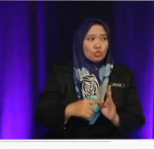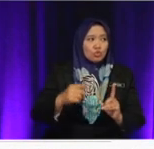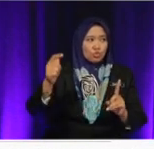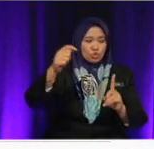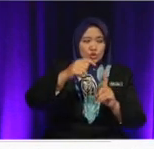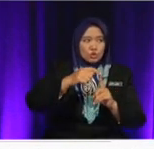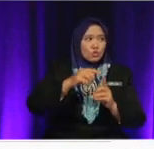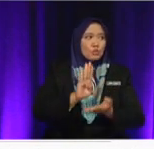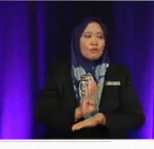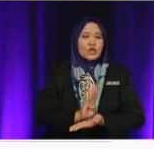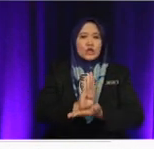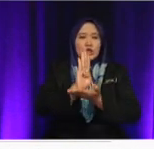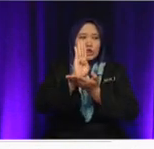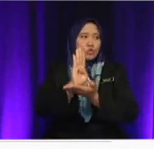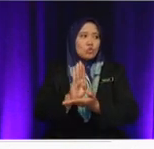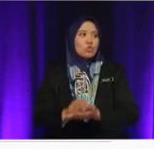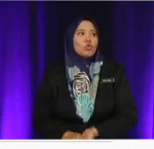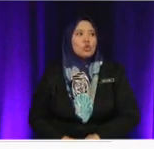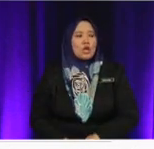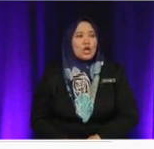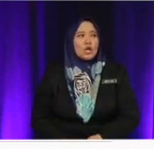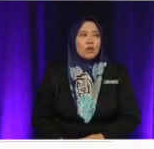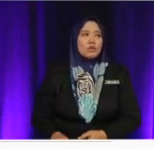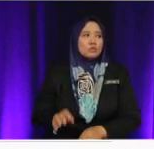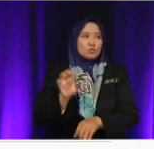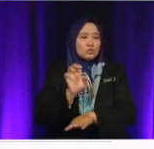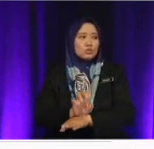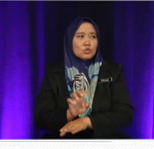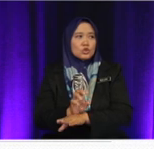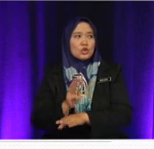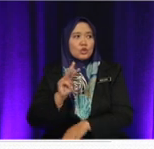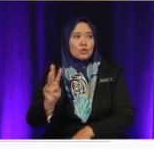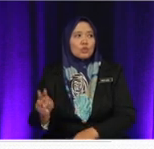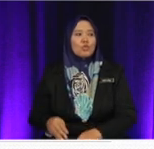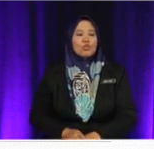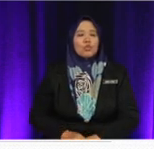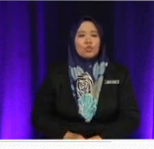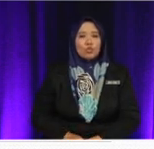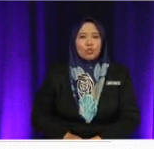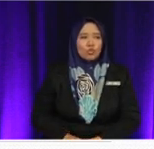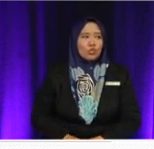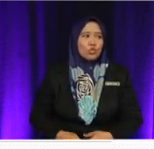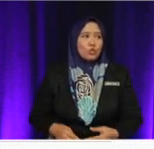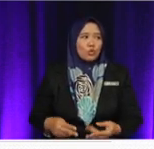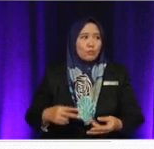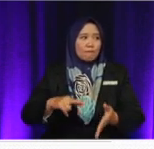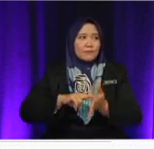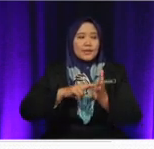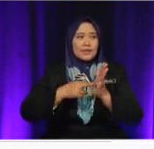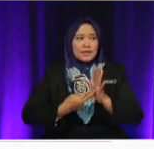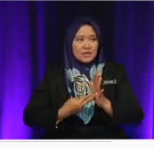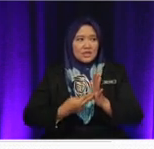membaiki kelemahan dengan peluang yang ada dan memanfaatkan kekuatan. itu yang kedua pertama. Yang kedua,